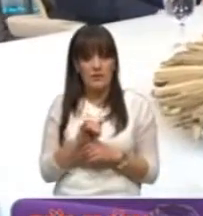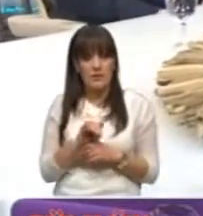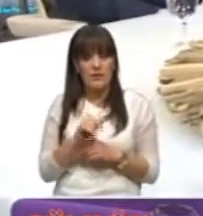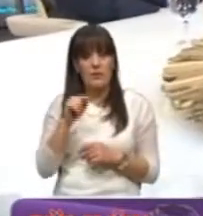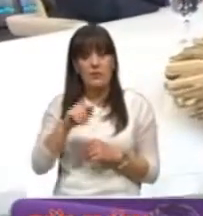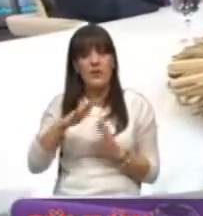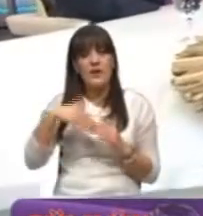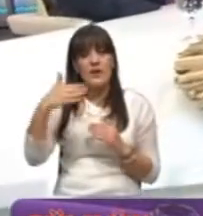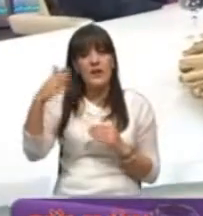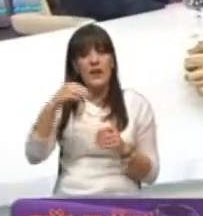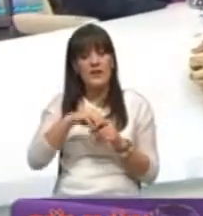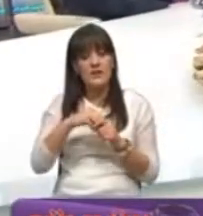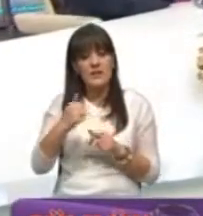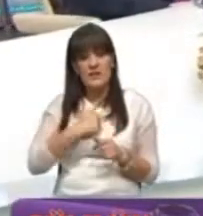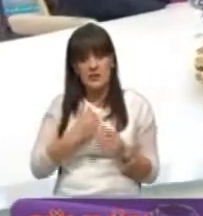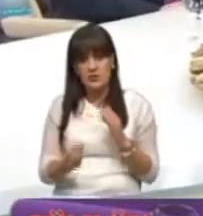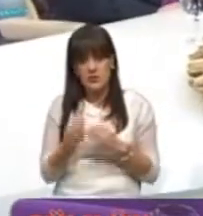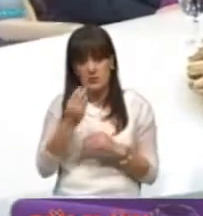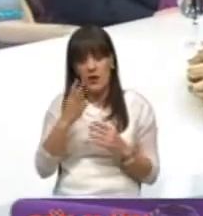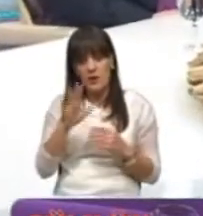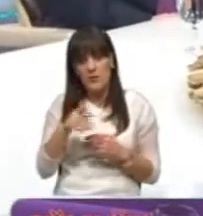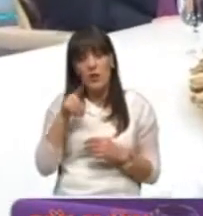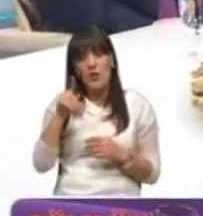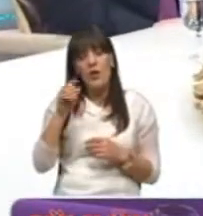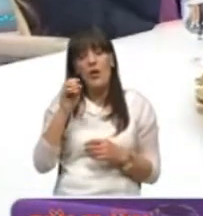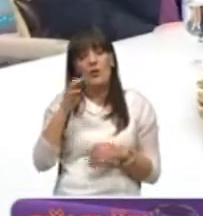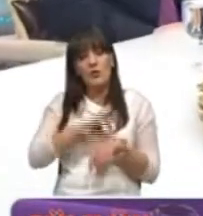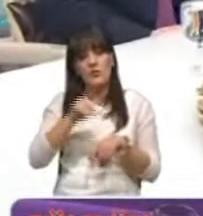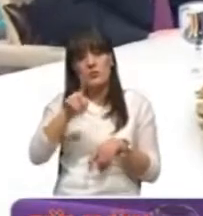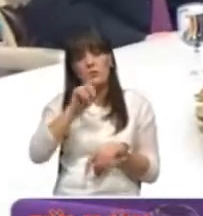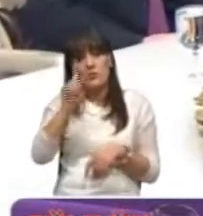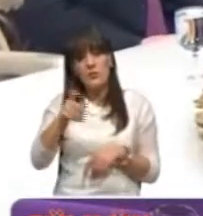Bu ileride sıkıntı olur mu hocama, onu soracağım.